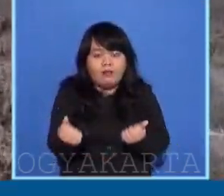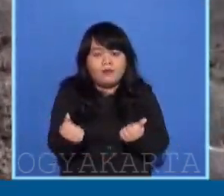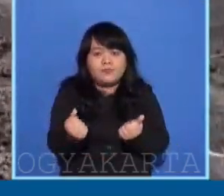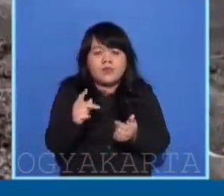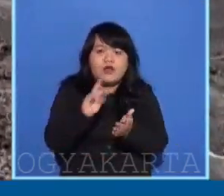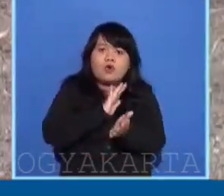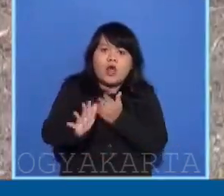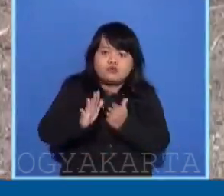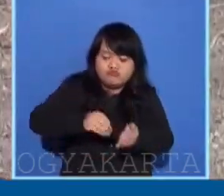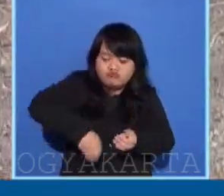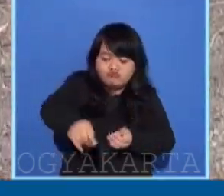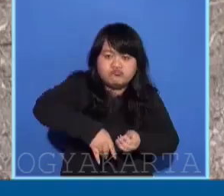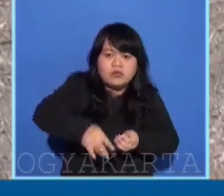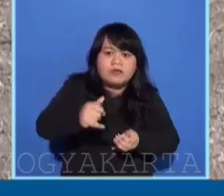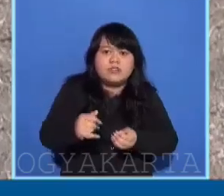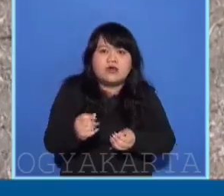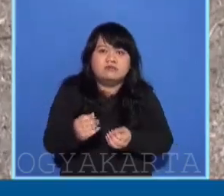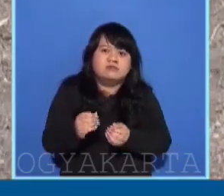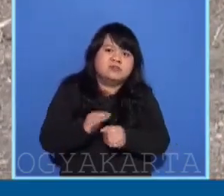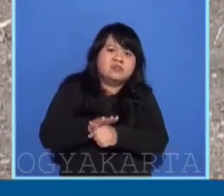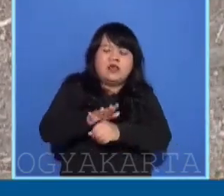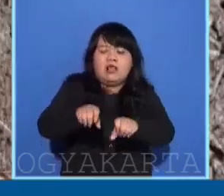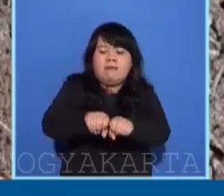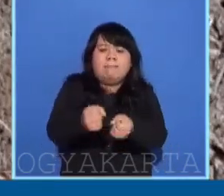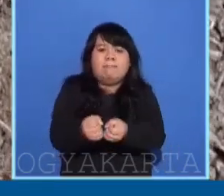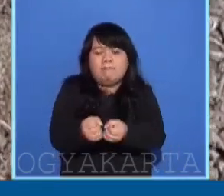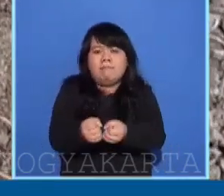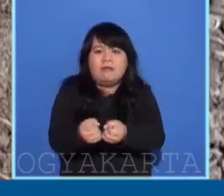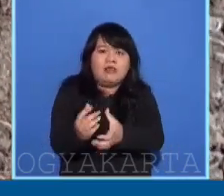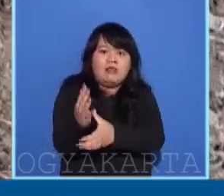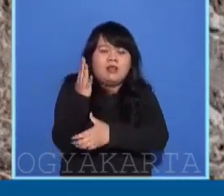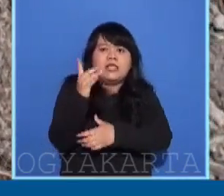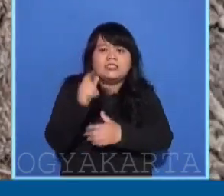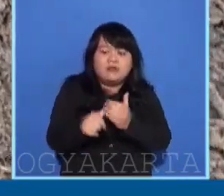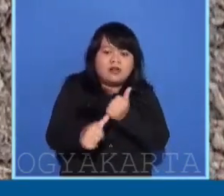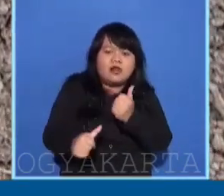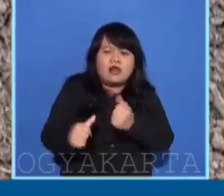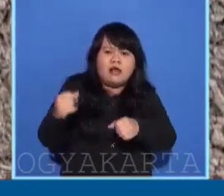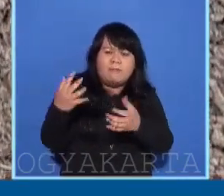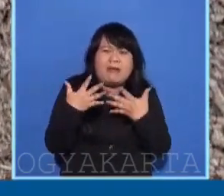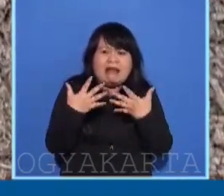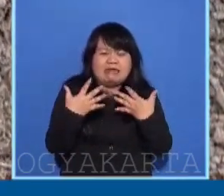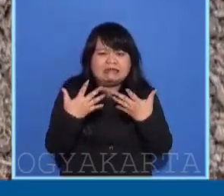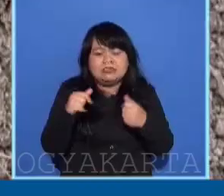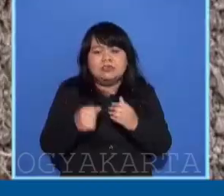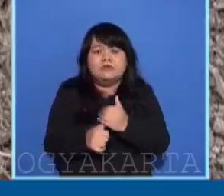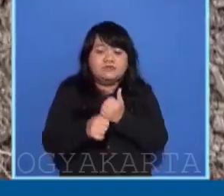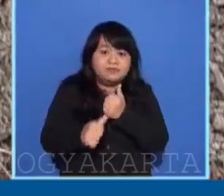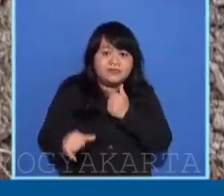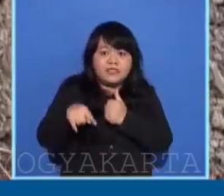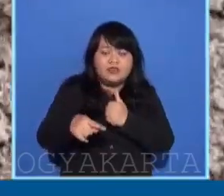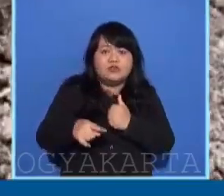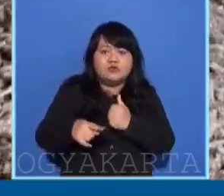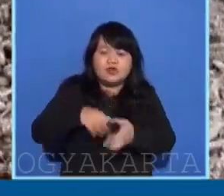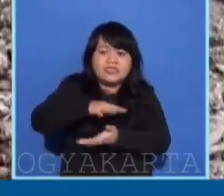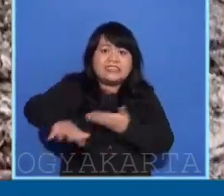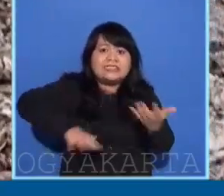menawi langsung dipun gaken saged Nani taneman Menik pejah amargi Hawa saking bucalan ingkang bentcalan men wau lajeng